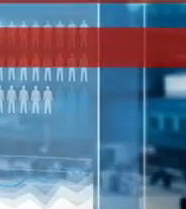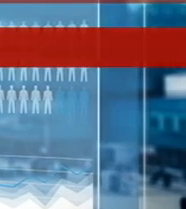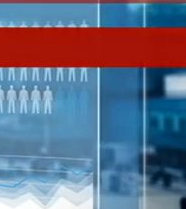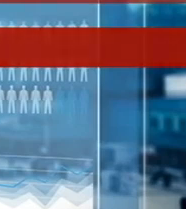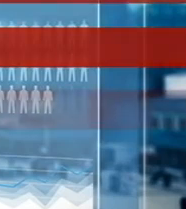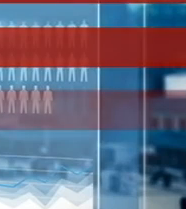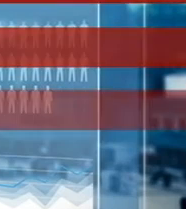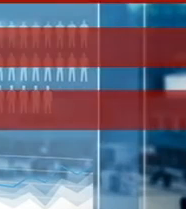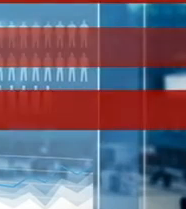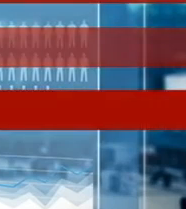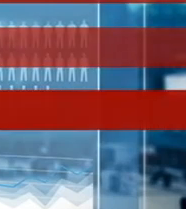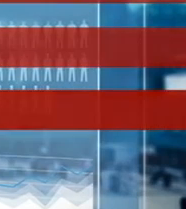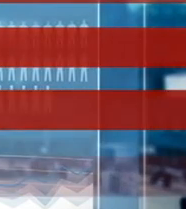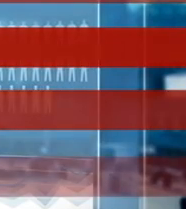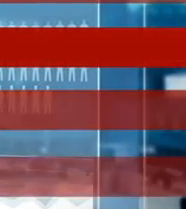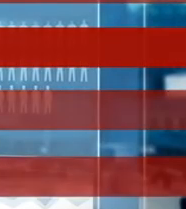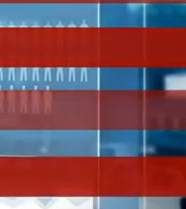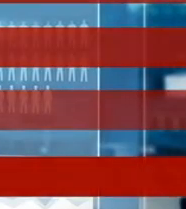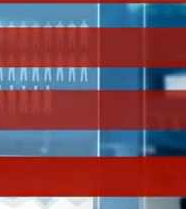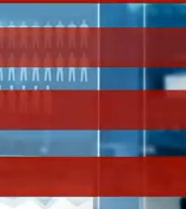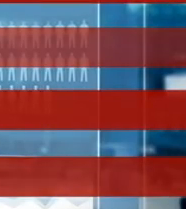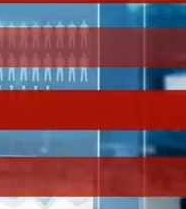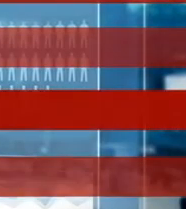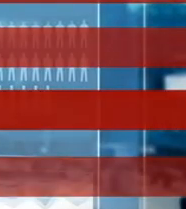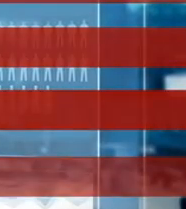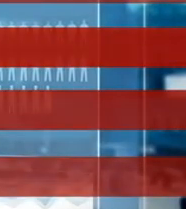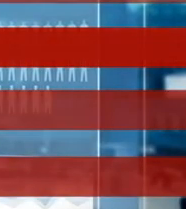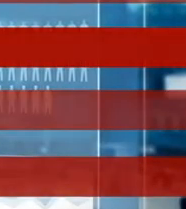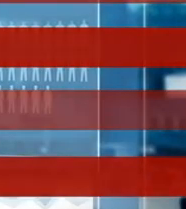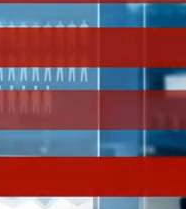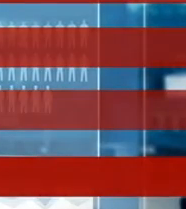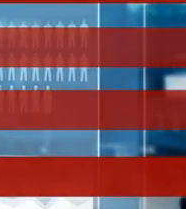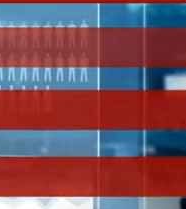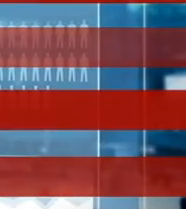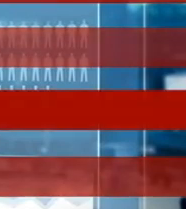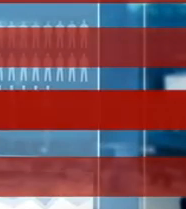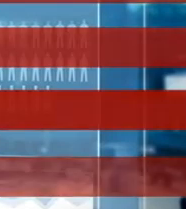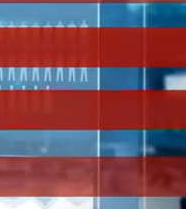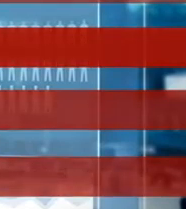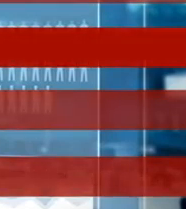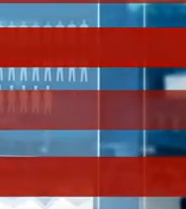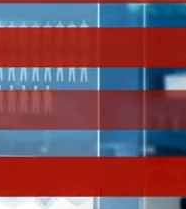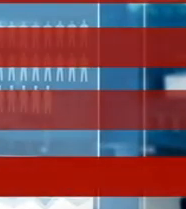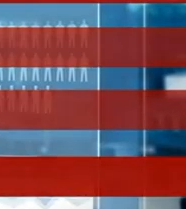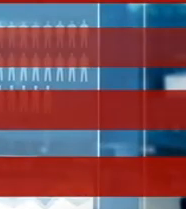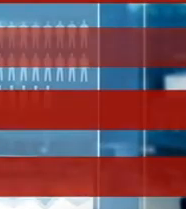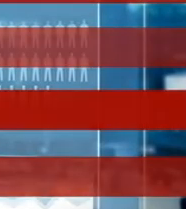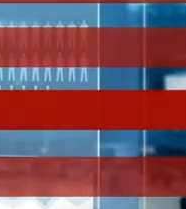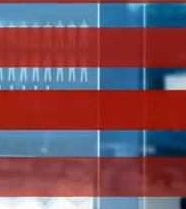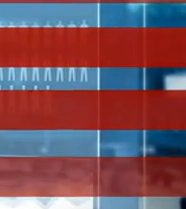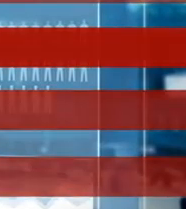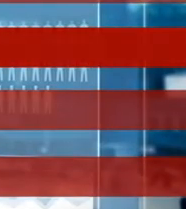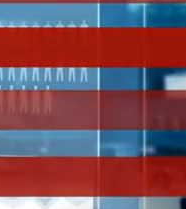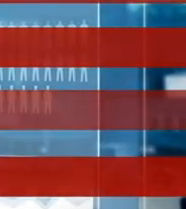kod još 235 osoba od 8086 testiranih. Preminulo je 6 osoba, a